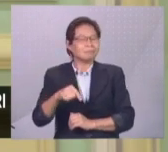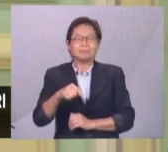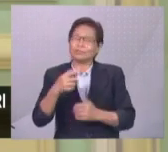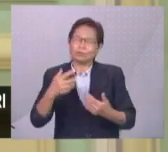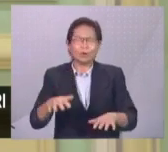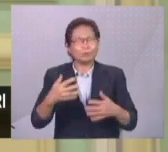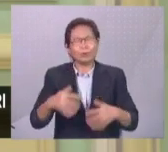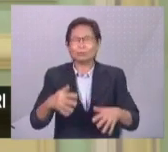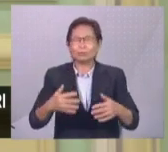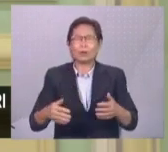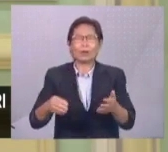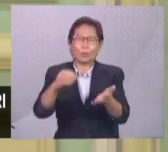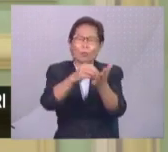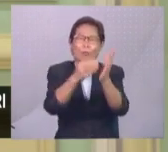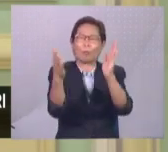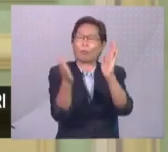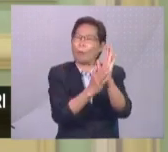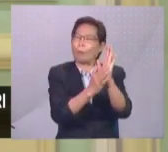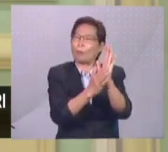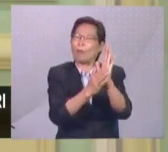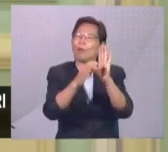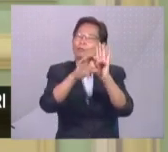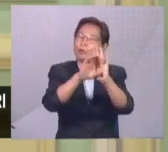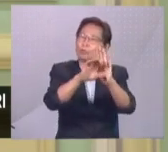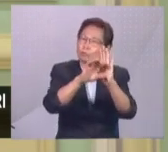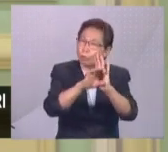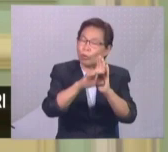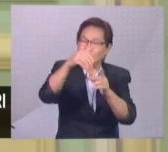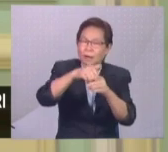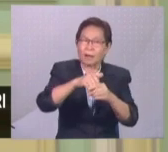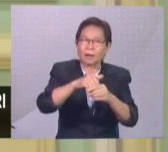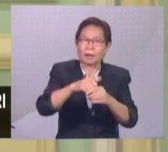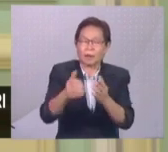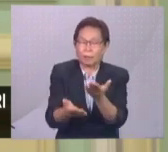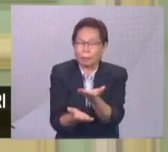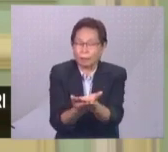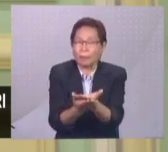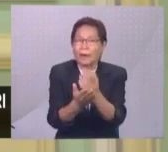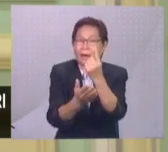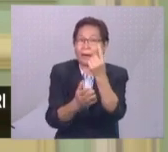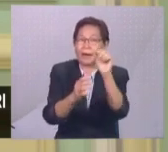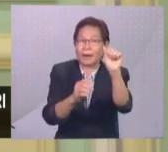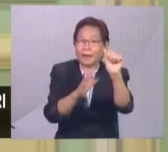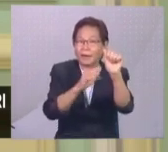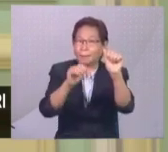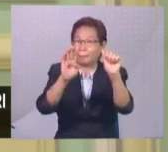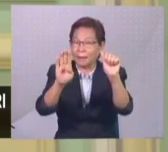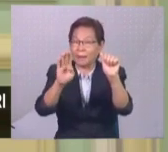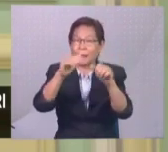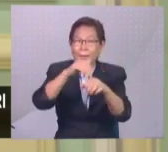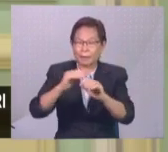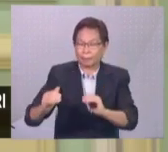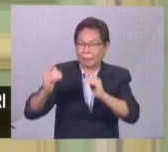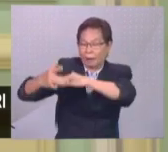telah pun di warteg Khan sebagai contoh dalam lampiran I dan B pada